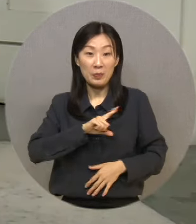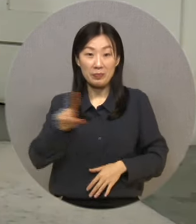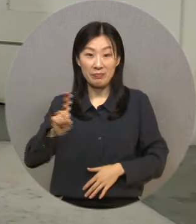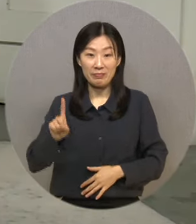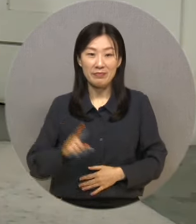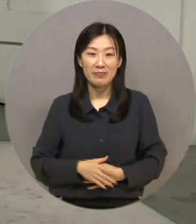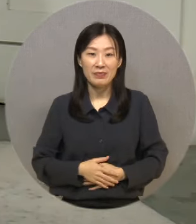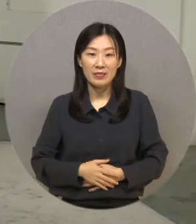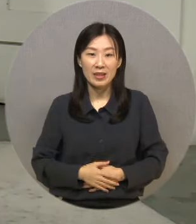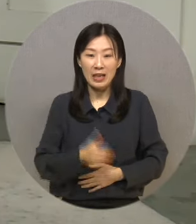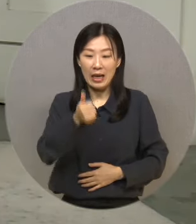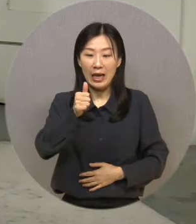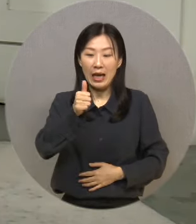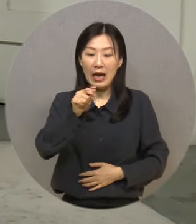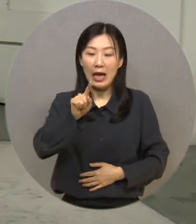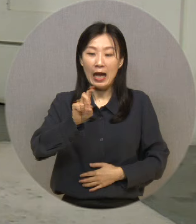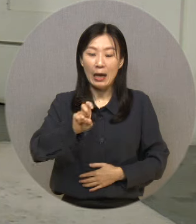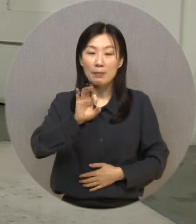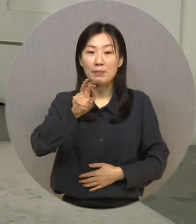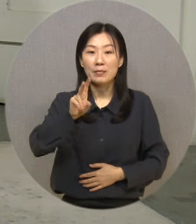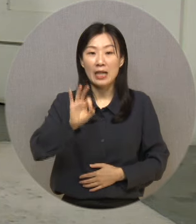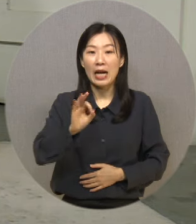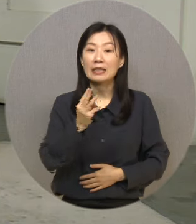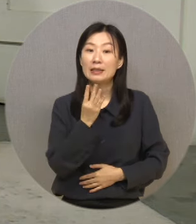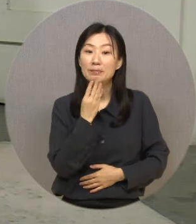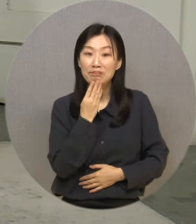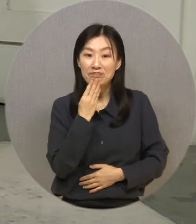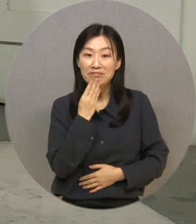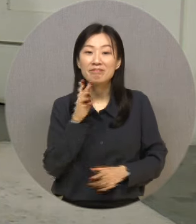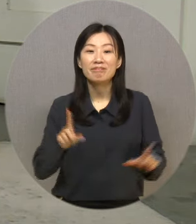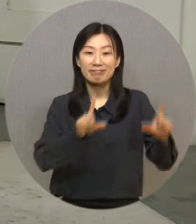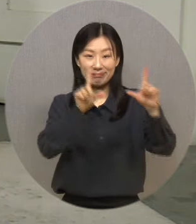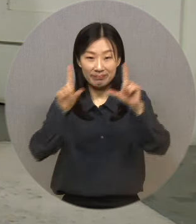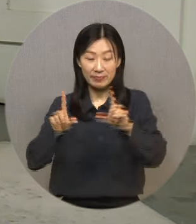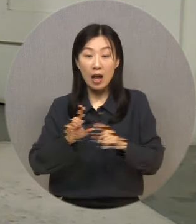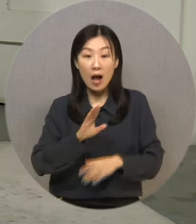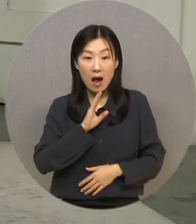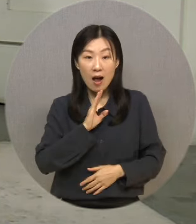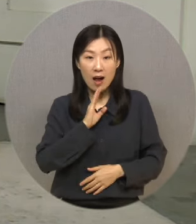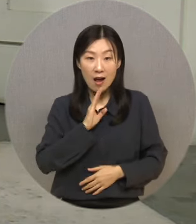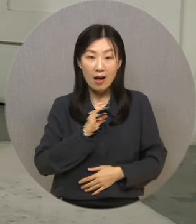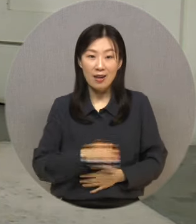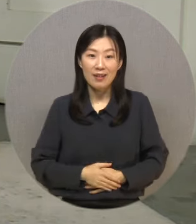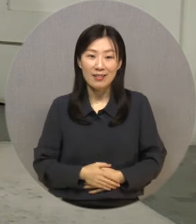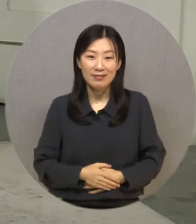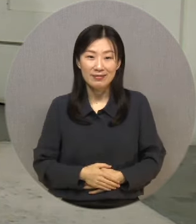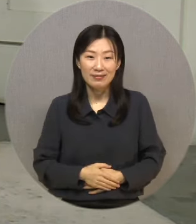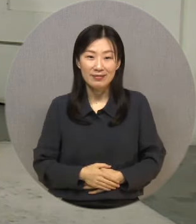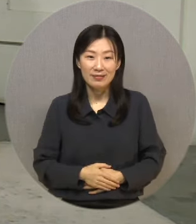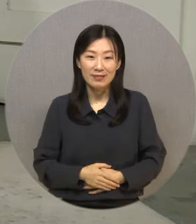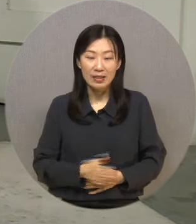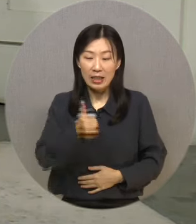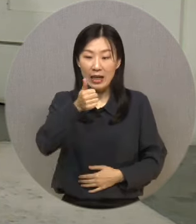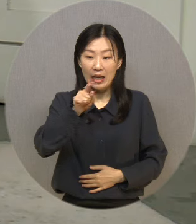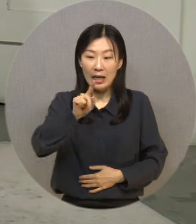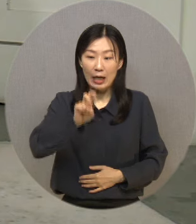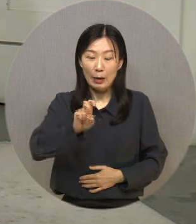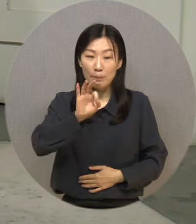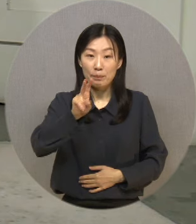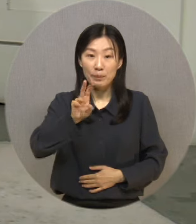예. 함양 읍에 삽니다. 예, 예. 아 읍에 사세요? 함양 읍에. 예예예. 예. 예. 야향향 예. 함양 읍이